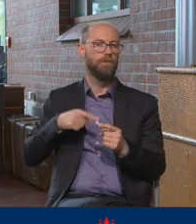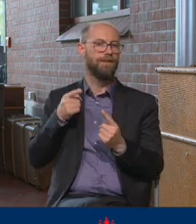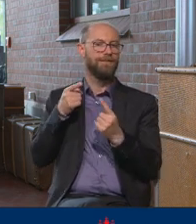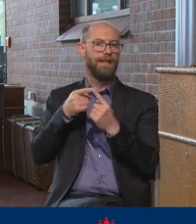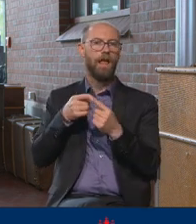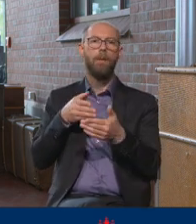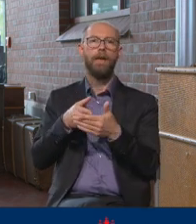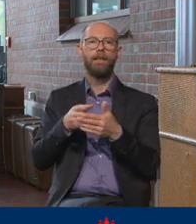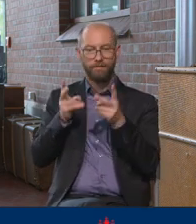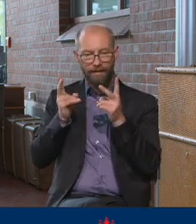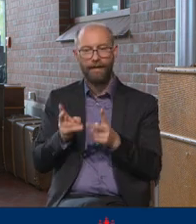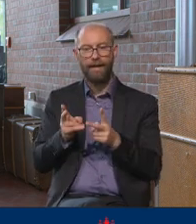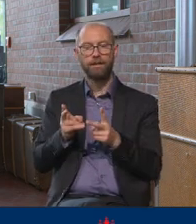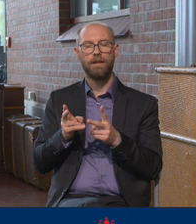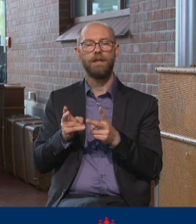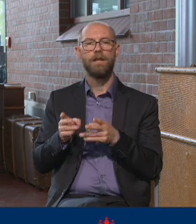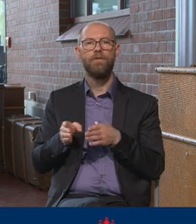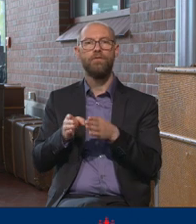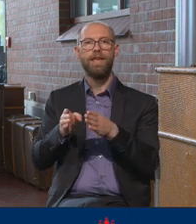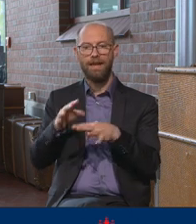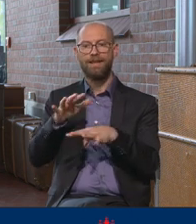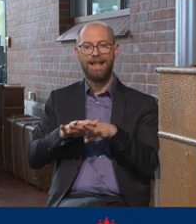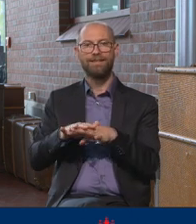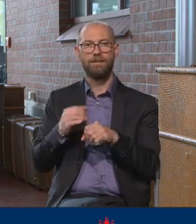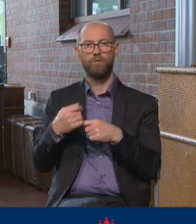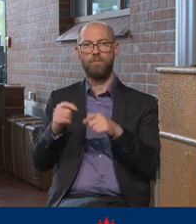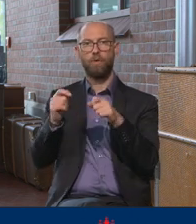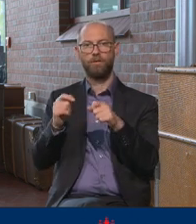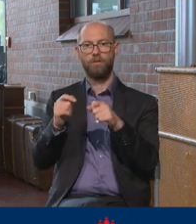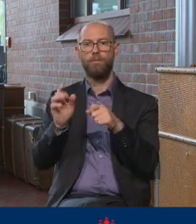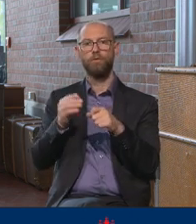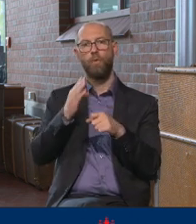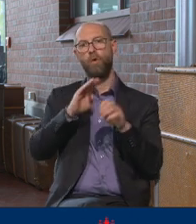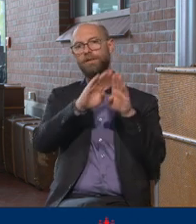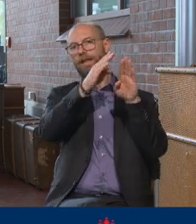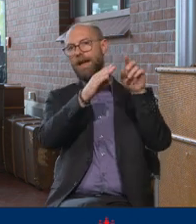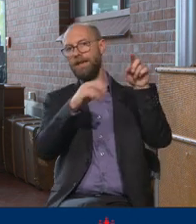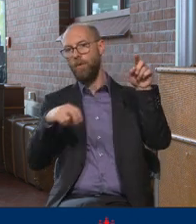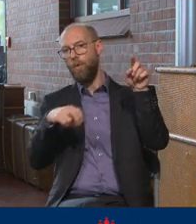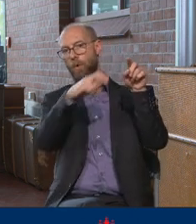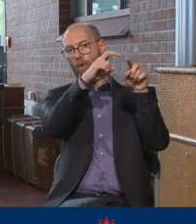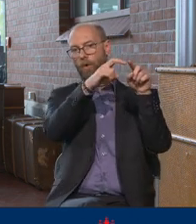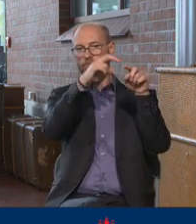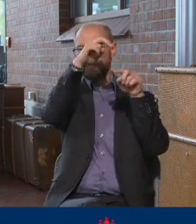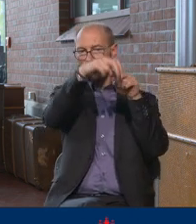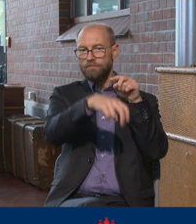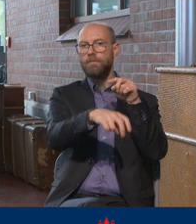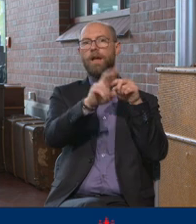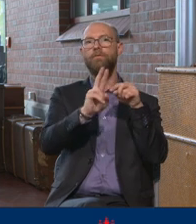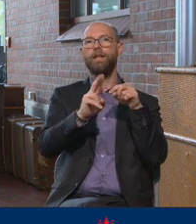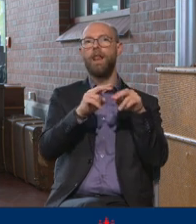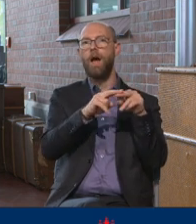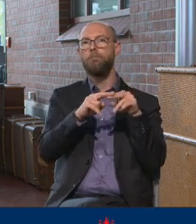behindertengerechtes wege sind netz zu schaffen was eng verwoben ist hoch zum deich vom da ich über zum marktplatz durch eine neue